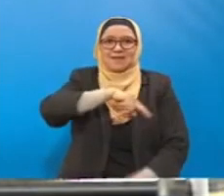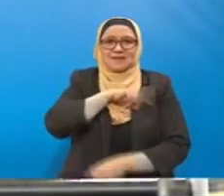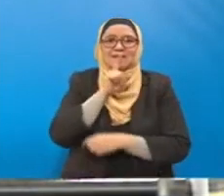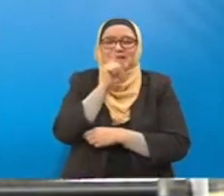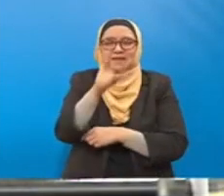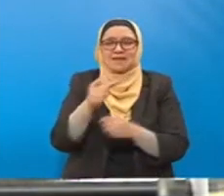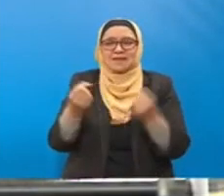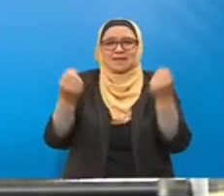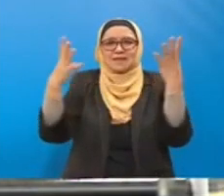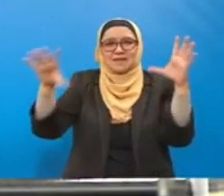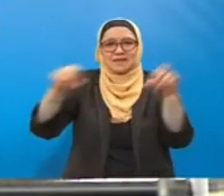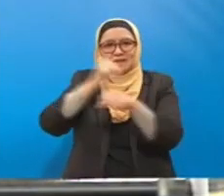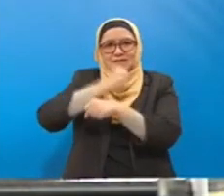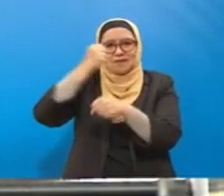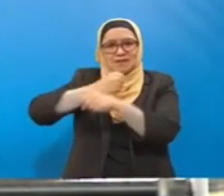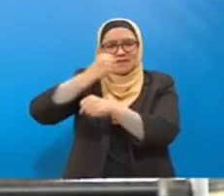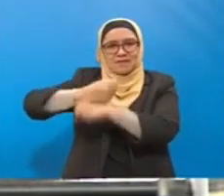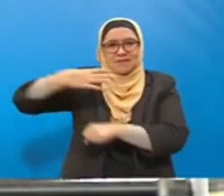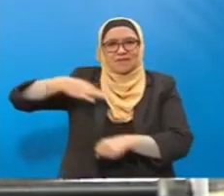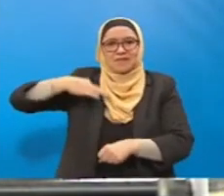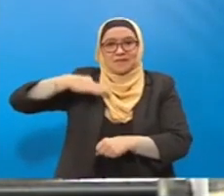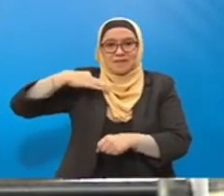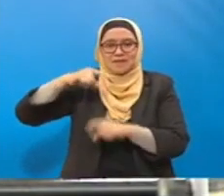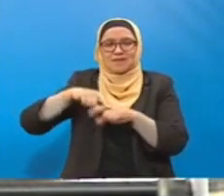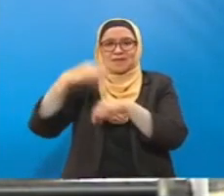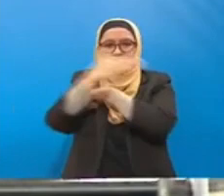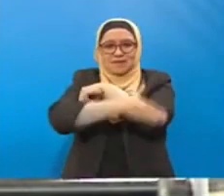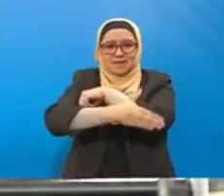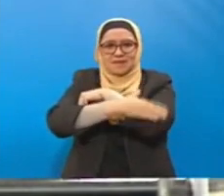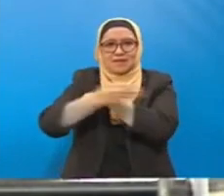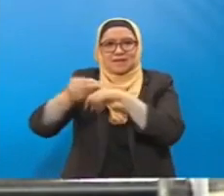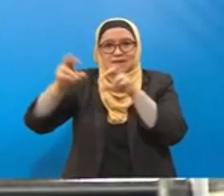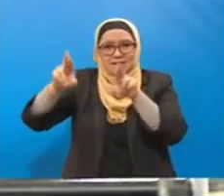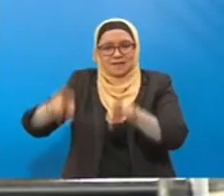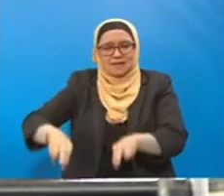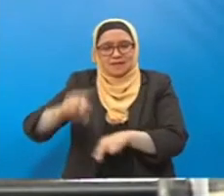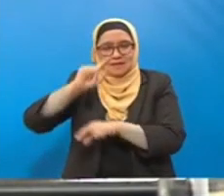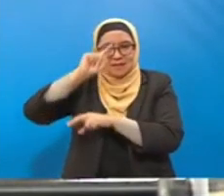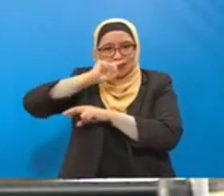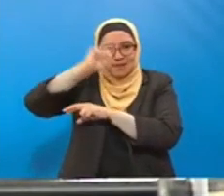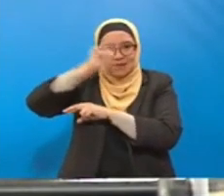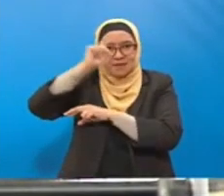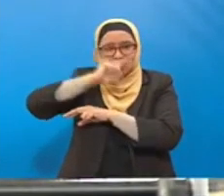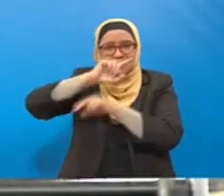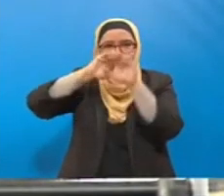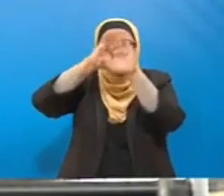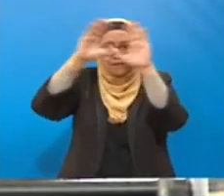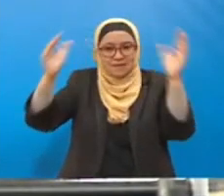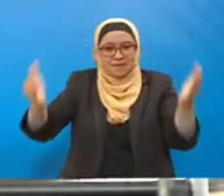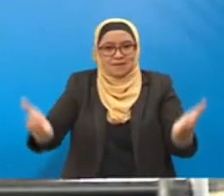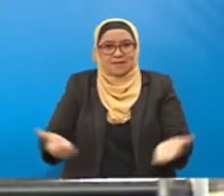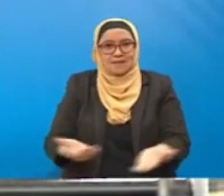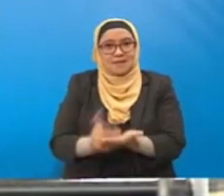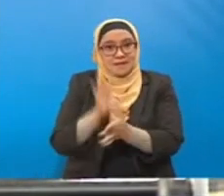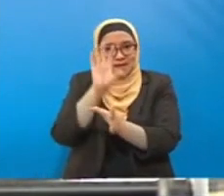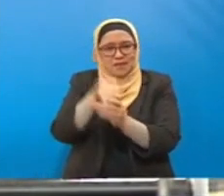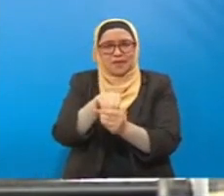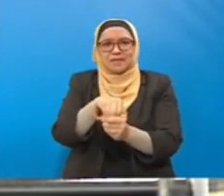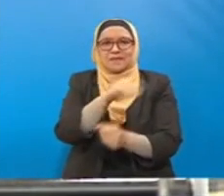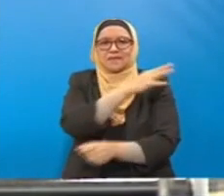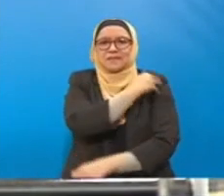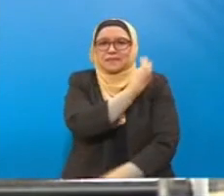amal khususnya di negara-negara dan rakyat-rakyat yang tertekan di seluruh dunia termasuk lah di Palestine ini